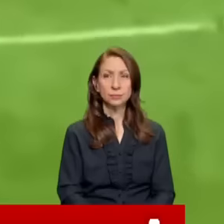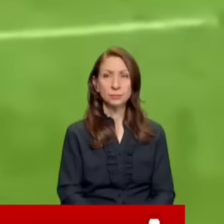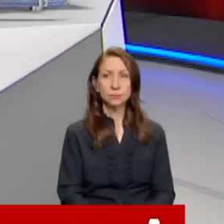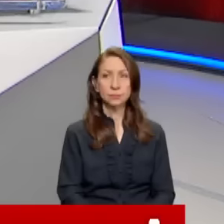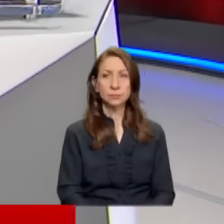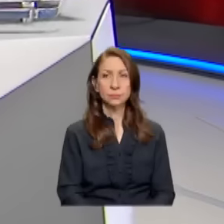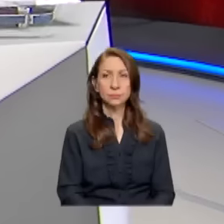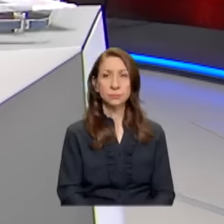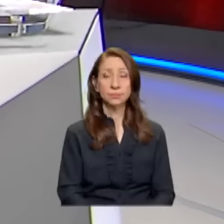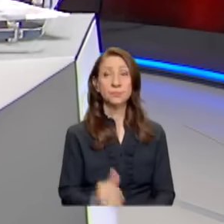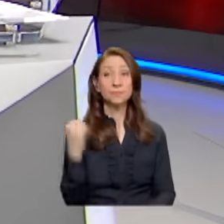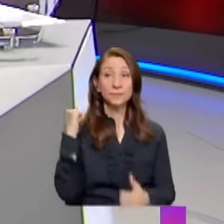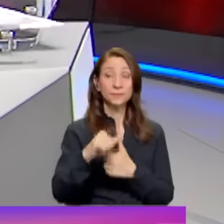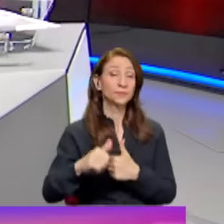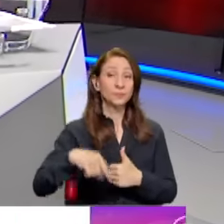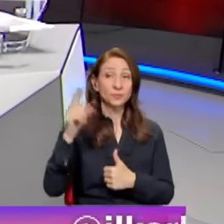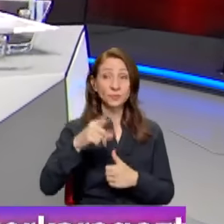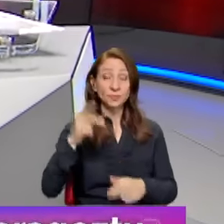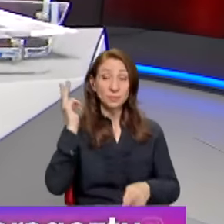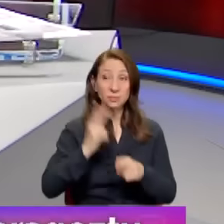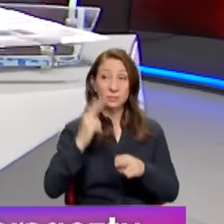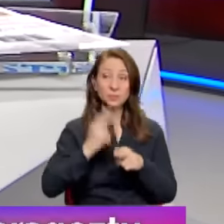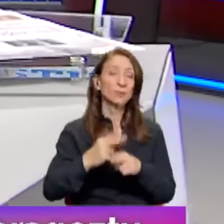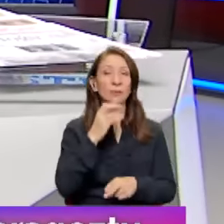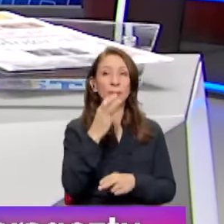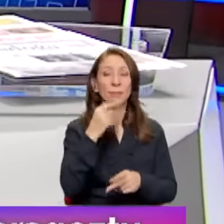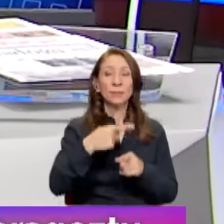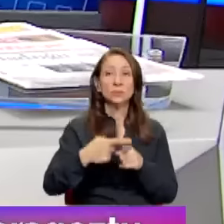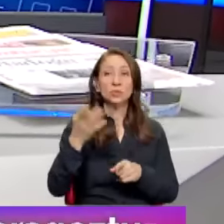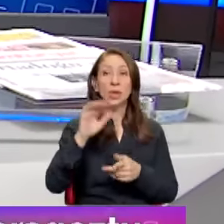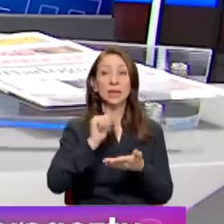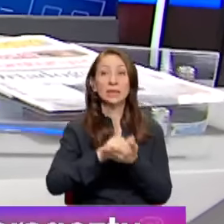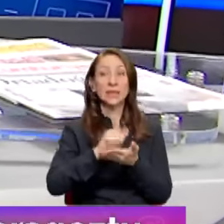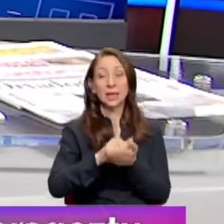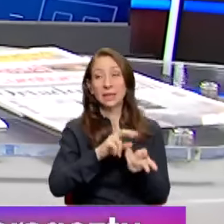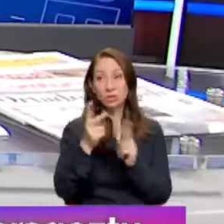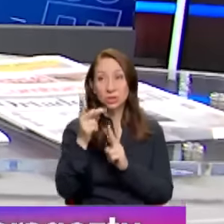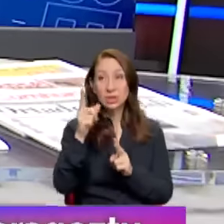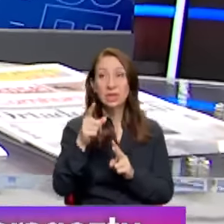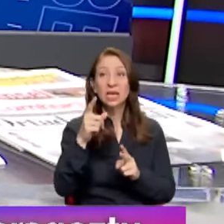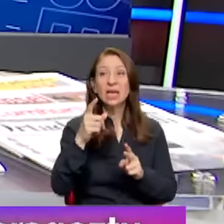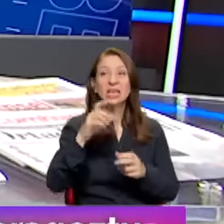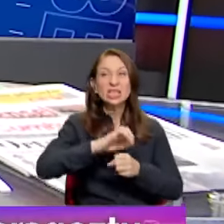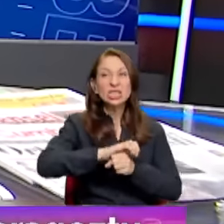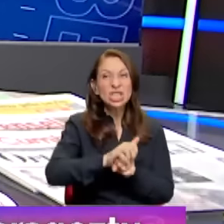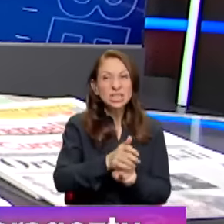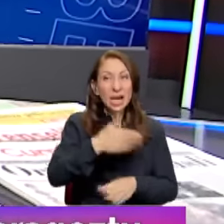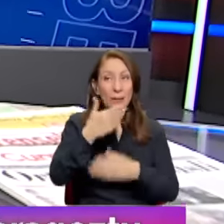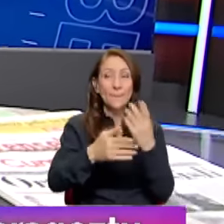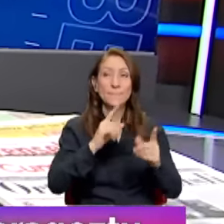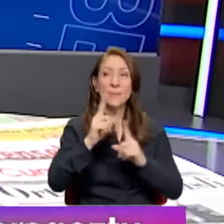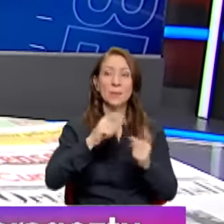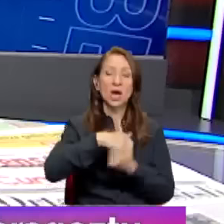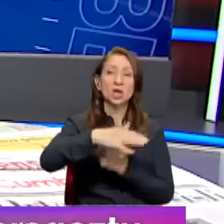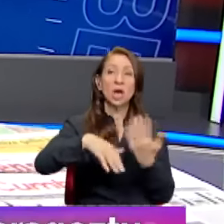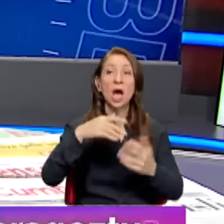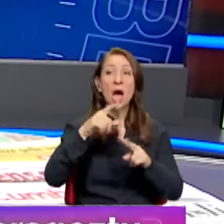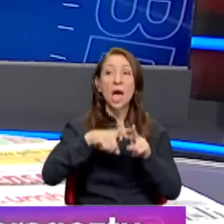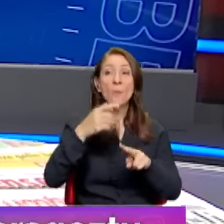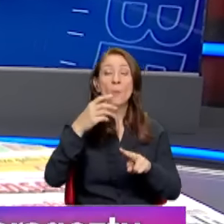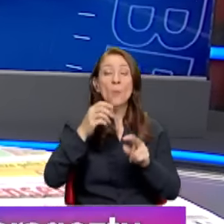kaldı yine gündemden hızlı hızlı haberlerimizi paylaşalım sonra gazetelere geçeceğiz işkenceyi anlattı mahkeme karıştı